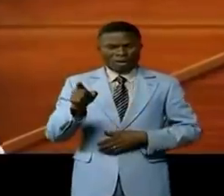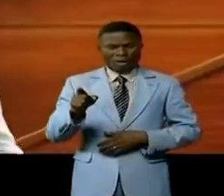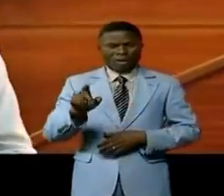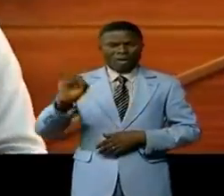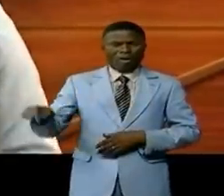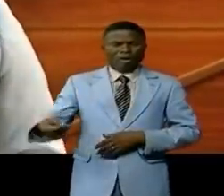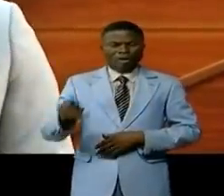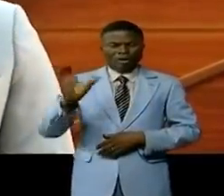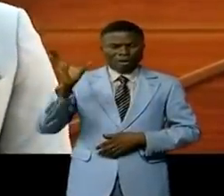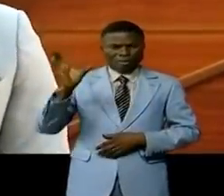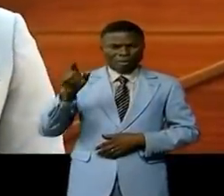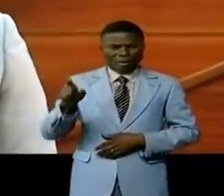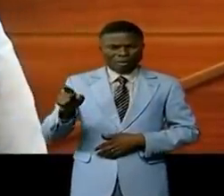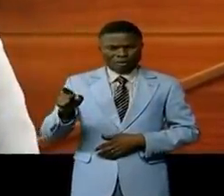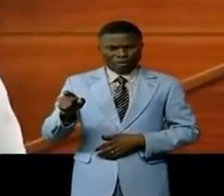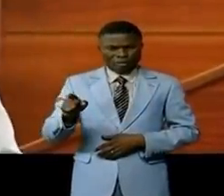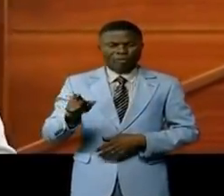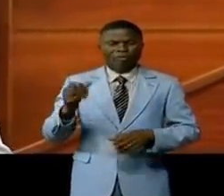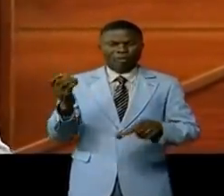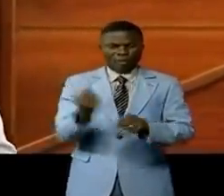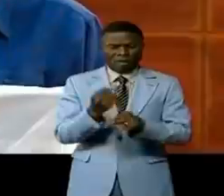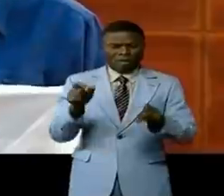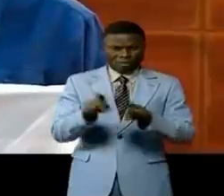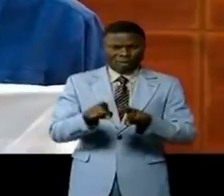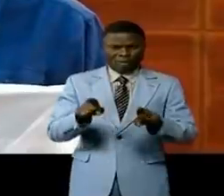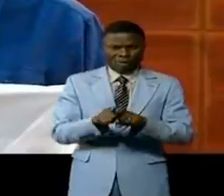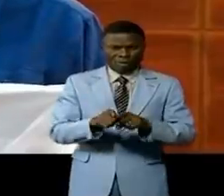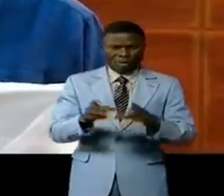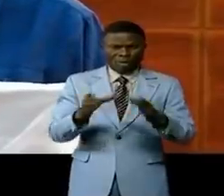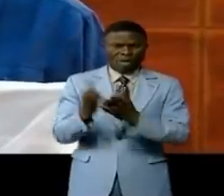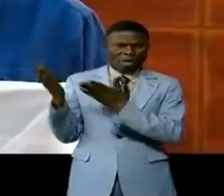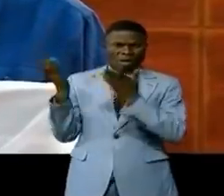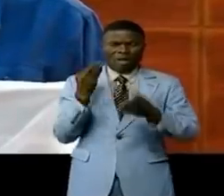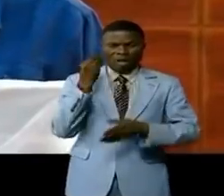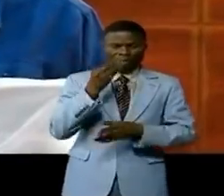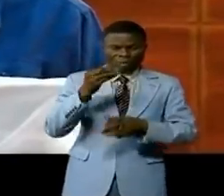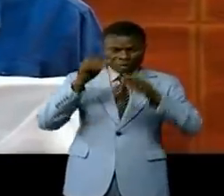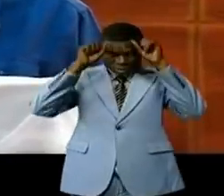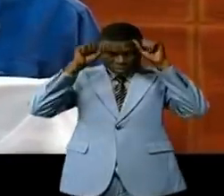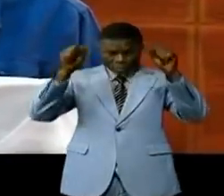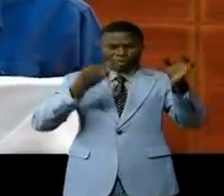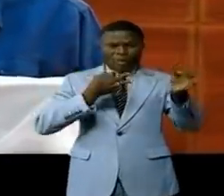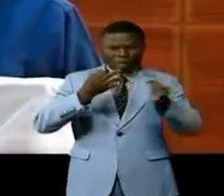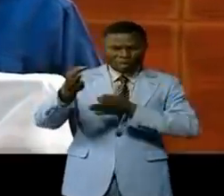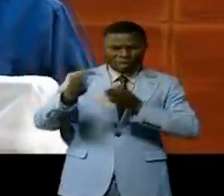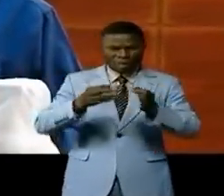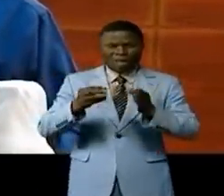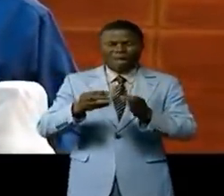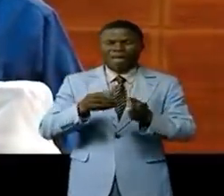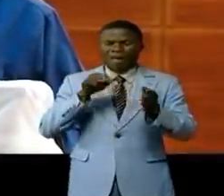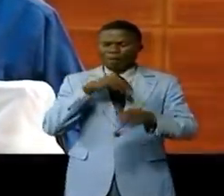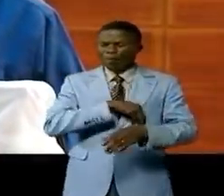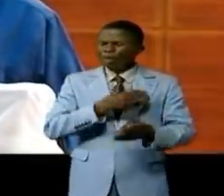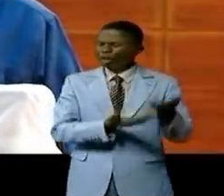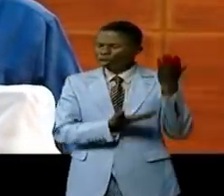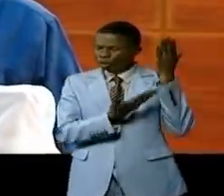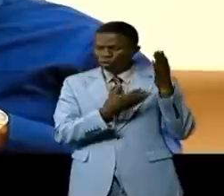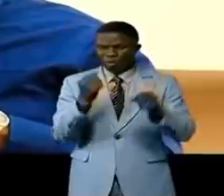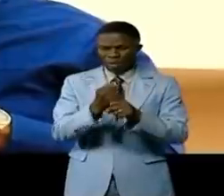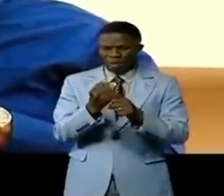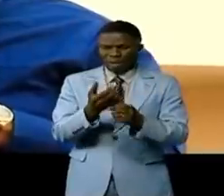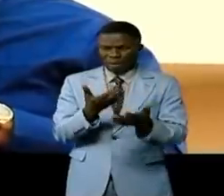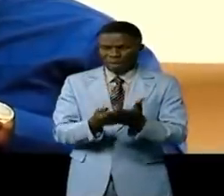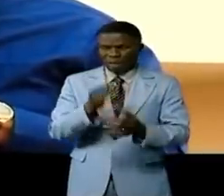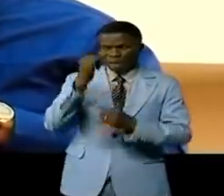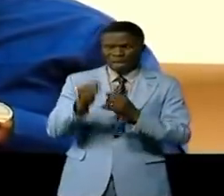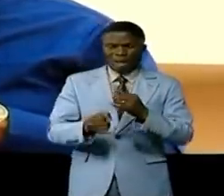Jean-Pierre Wafouana. Le même exercice a été fait par le porte-parole du chef de l'État qui a expliqué les principales missions de son service. Au terme